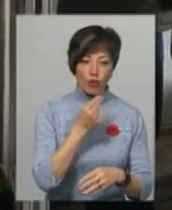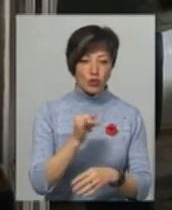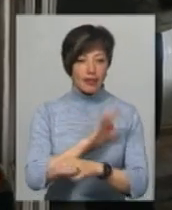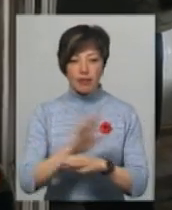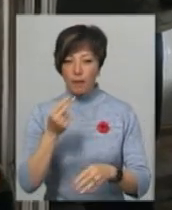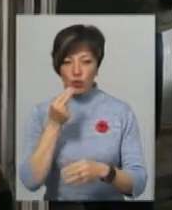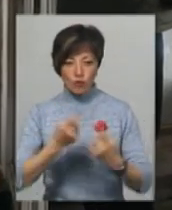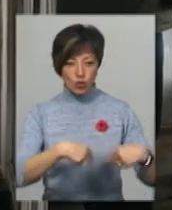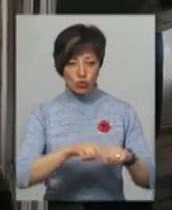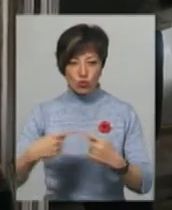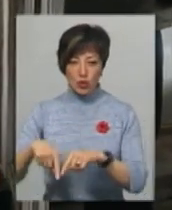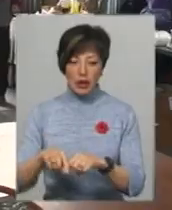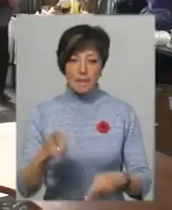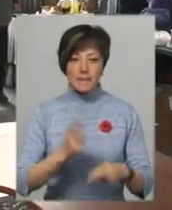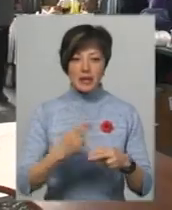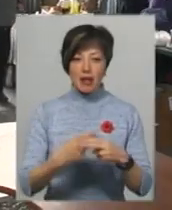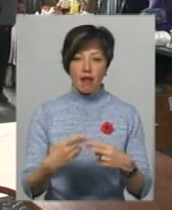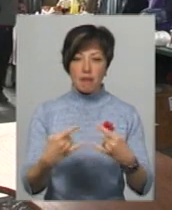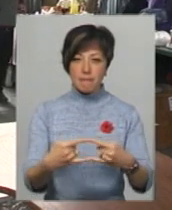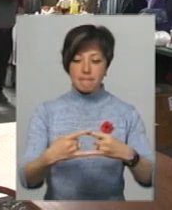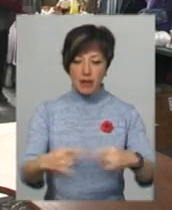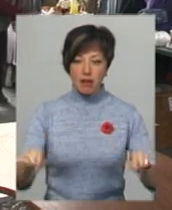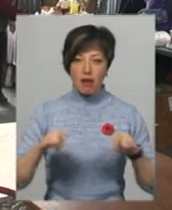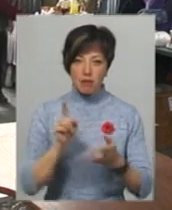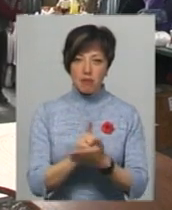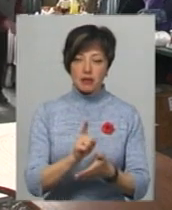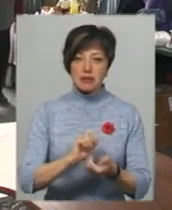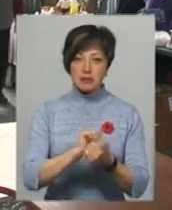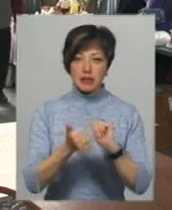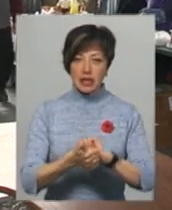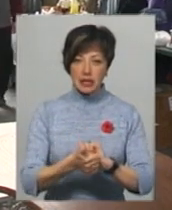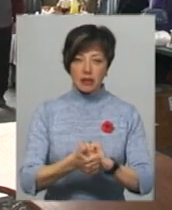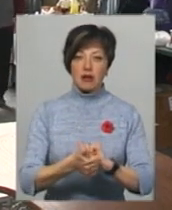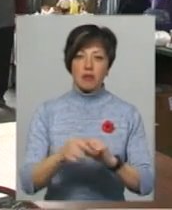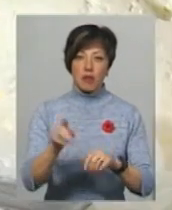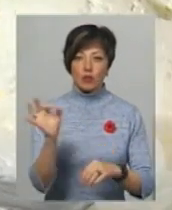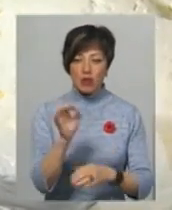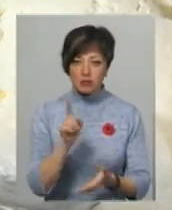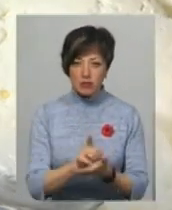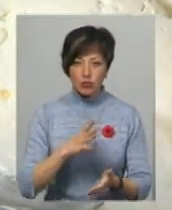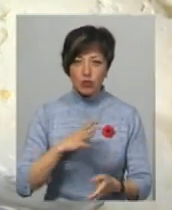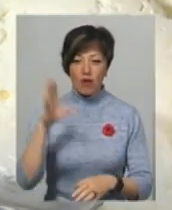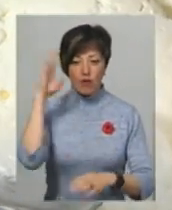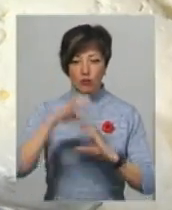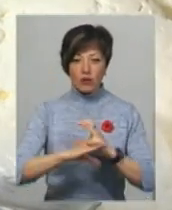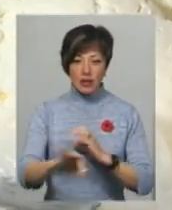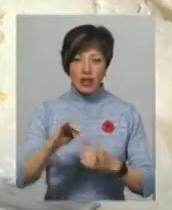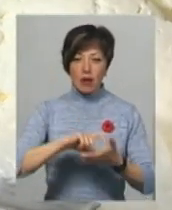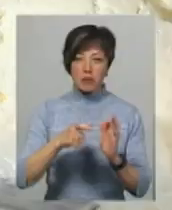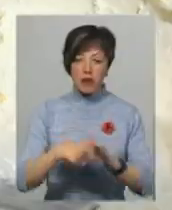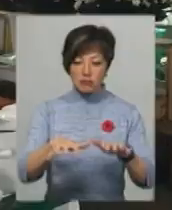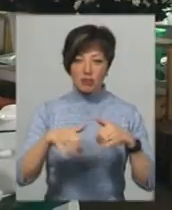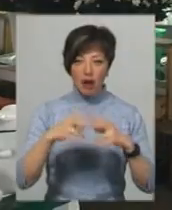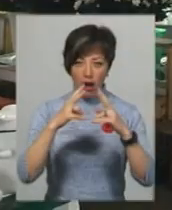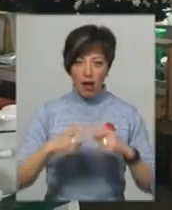непродовольчу зони. Металеві прилавки для молочки мають змінити бетонні з кахлями. В приміщенні мають бути вбиральня, водопровід та кімната для забору аналізів молочки.